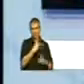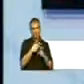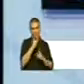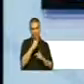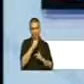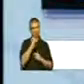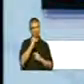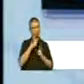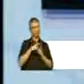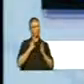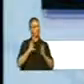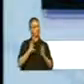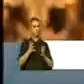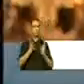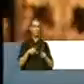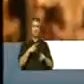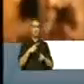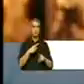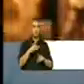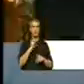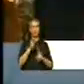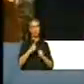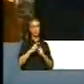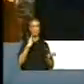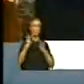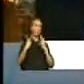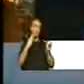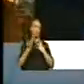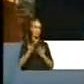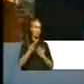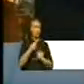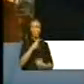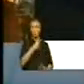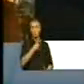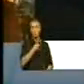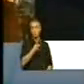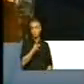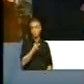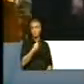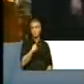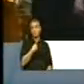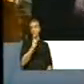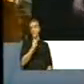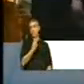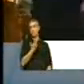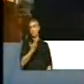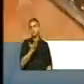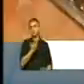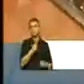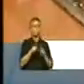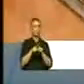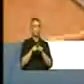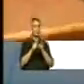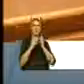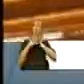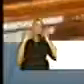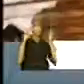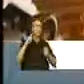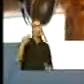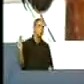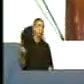ניחן בבולגריות יוצאת דופן ובשליפות יוצאות דופן, הייתי אומר במין בומבסטיות כזאת